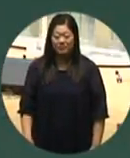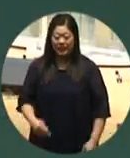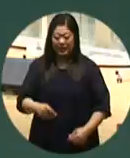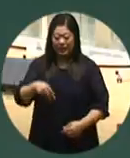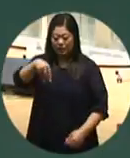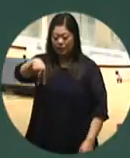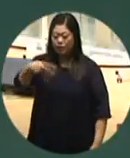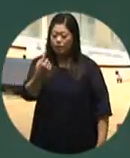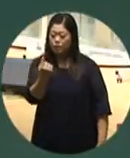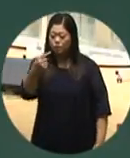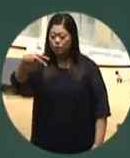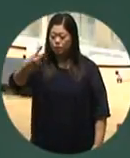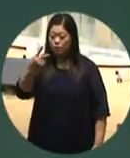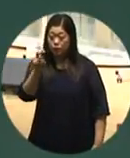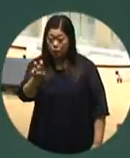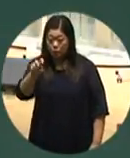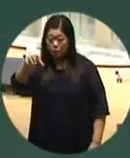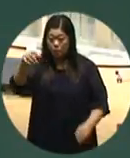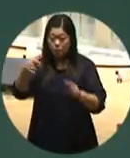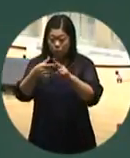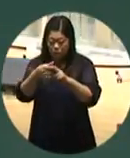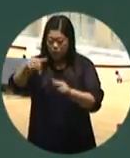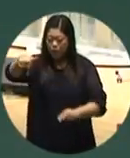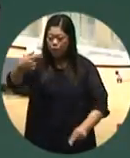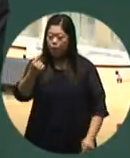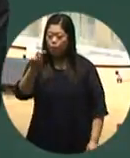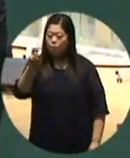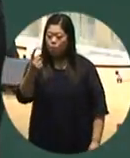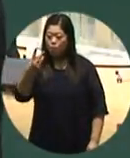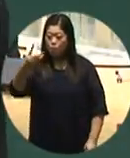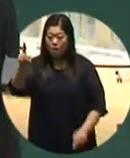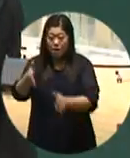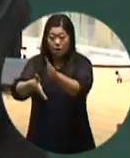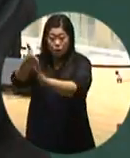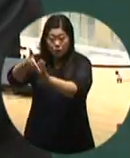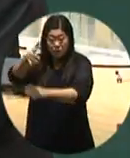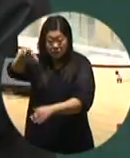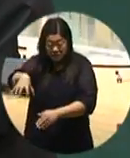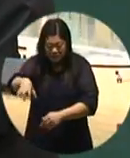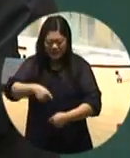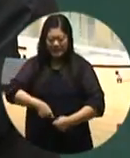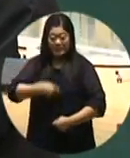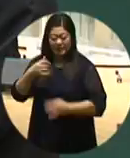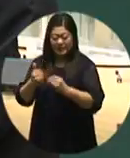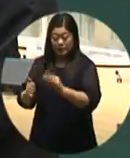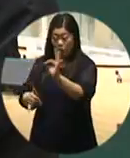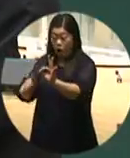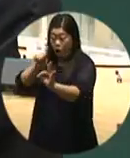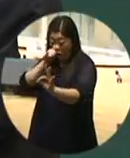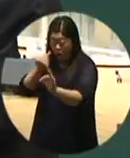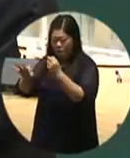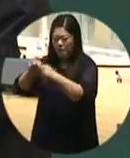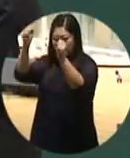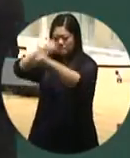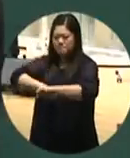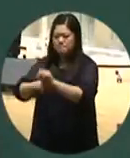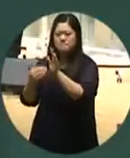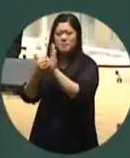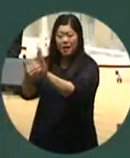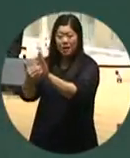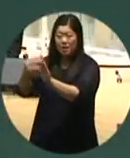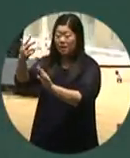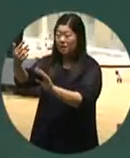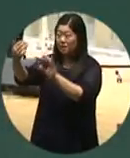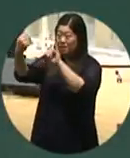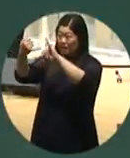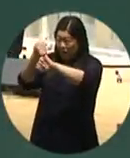소돔과 멸망시키지 않겠다 했잖아요. Didn't God say that if he found 10 righteous people, he would not destroy Sodom and Gomorrah? 자, 그러면 이